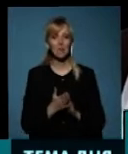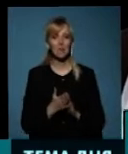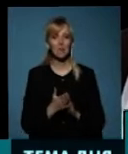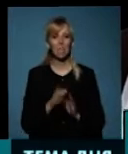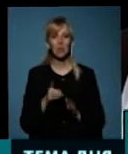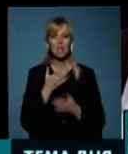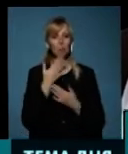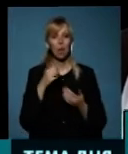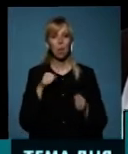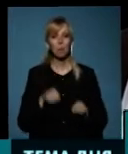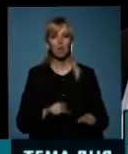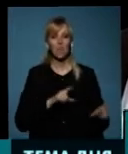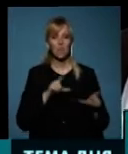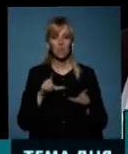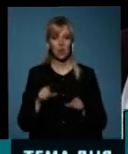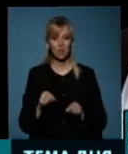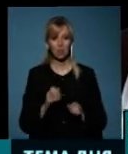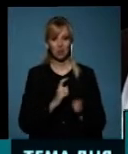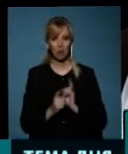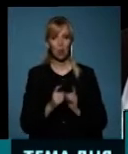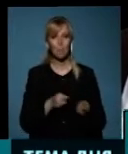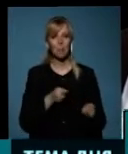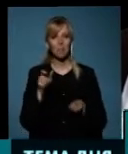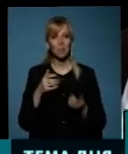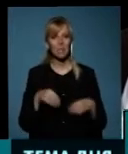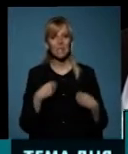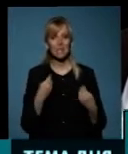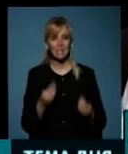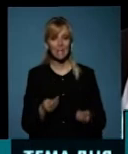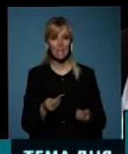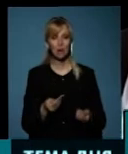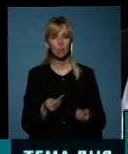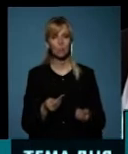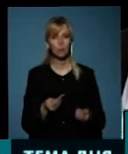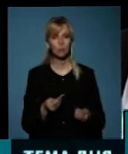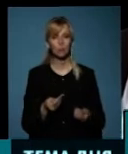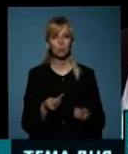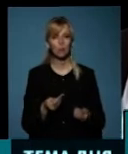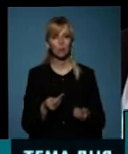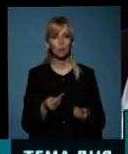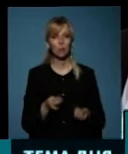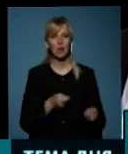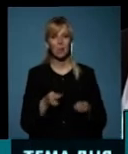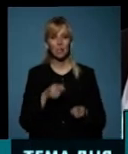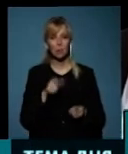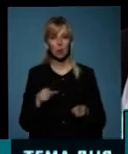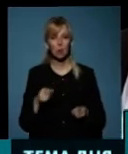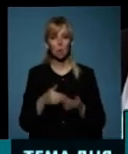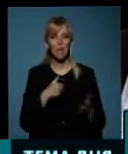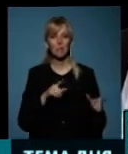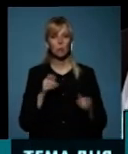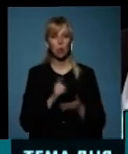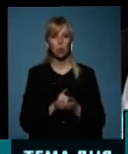він не має права виїхати на лінію. От перевізник, який надає послуги з перевезення пасажирів, він перед виїздом повинен